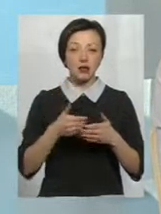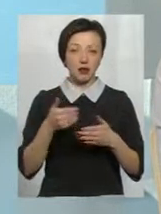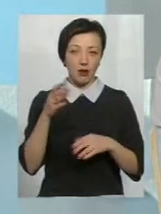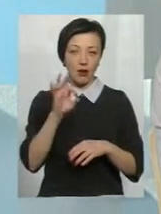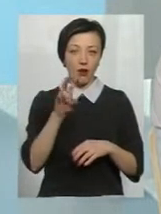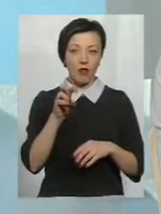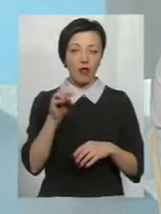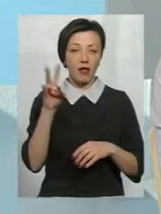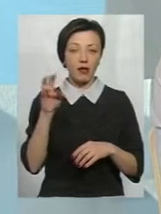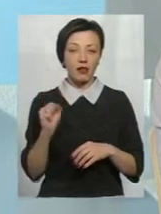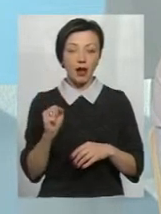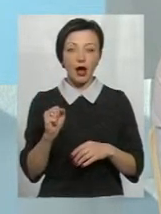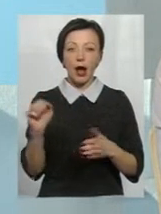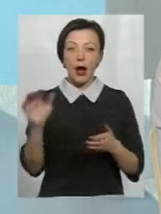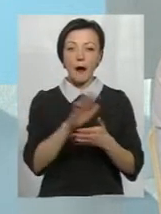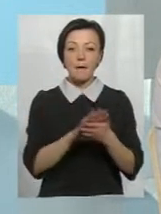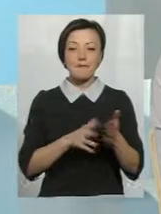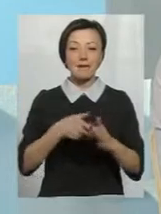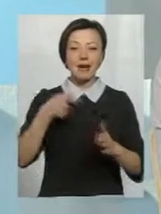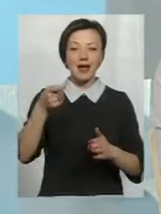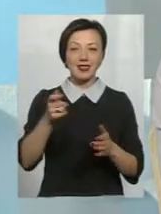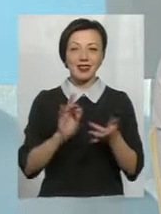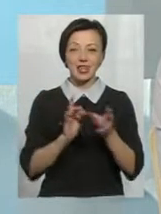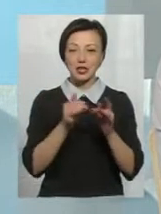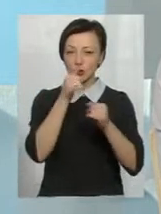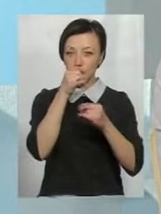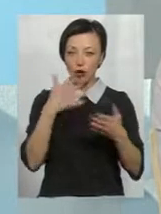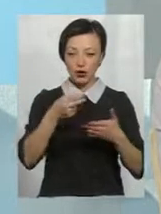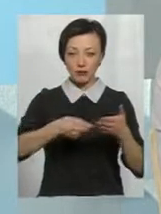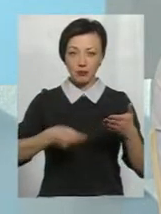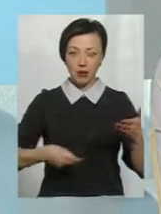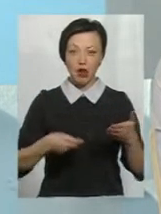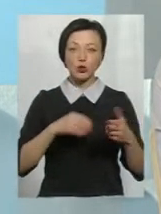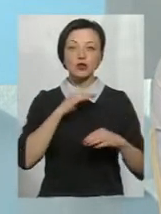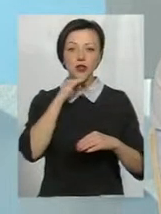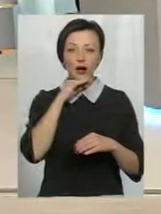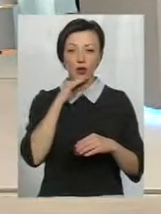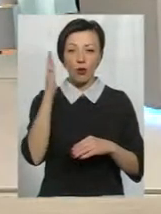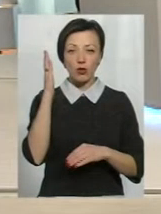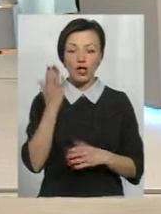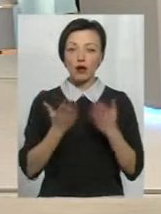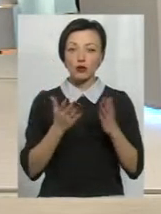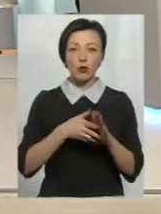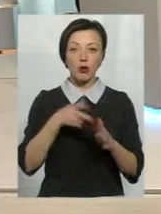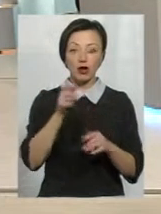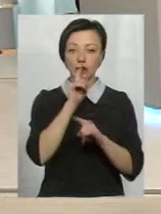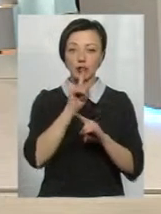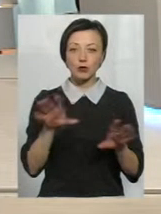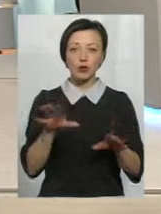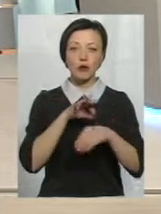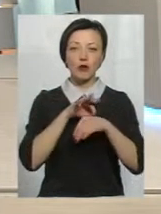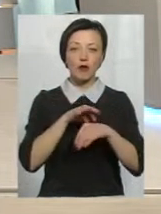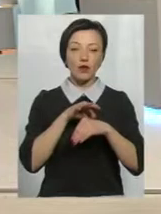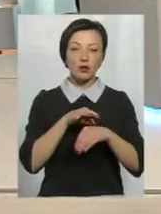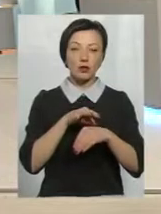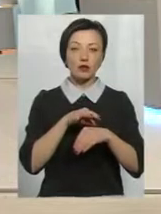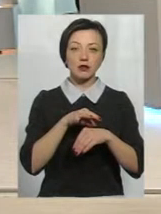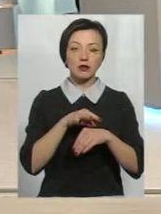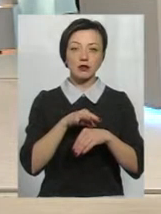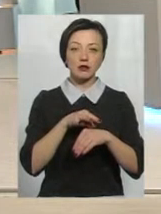що петиція не зможе набрати ці голоси, якщо той, хто її не подав, не буде